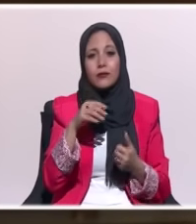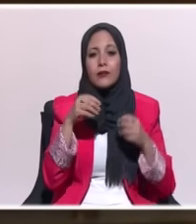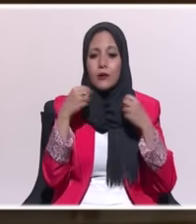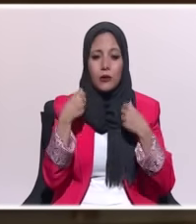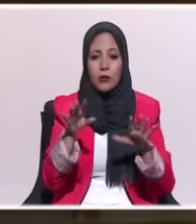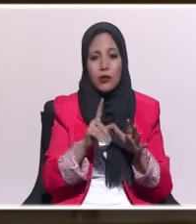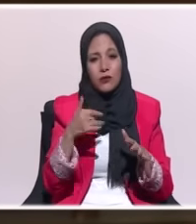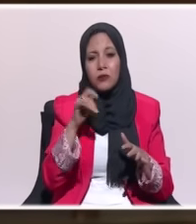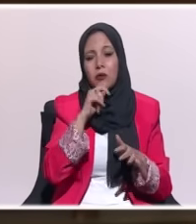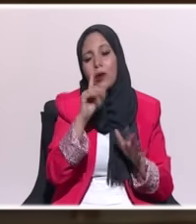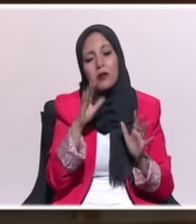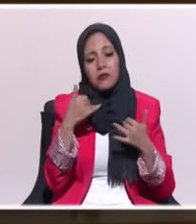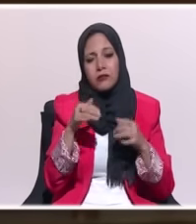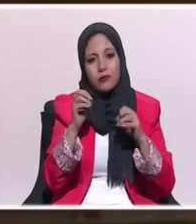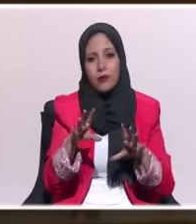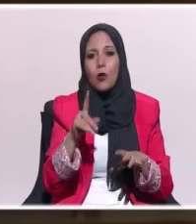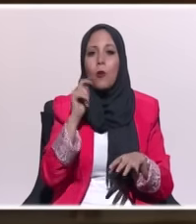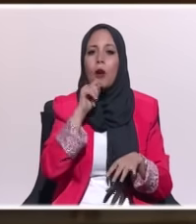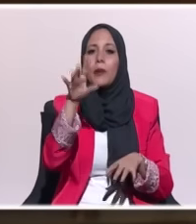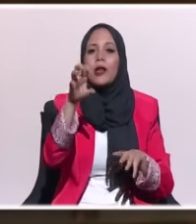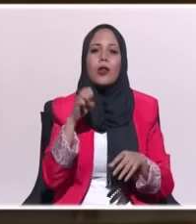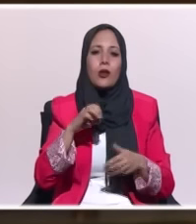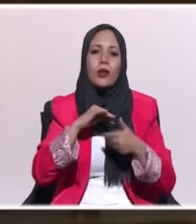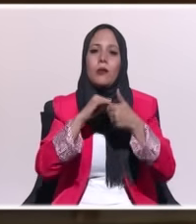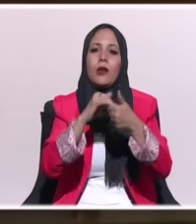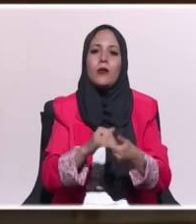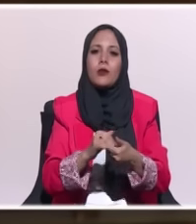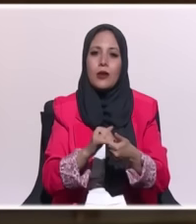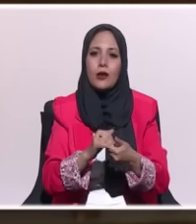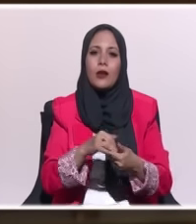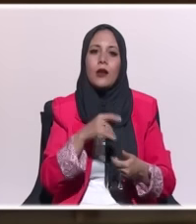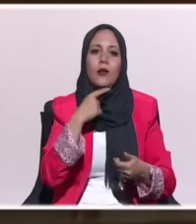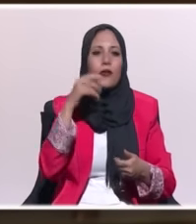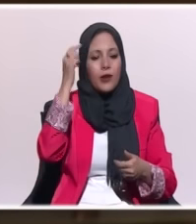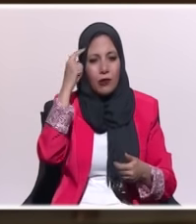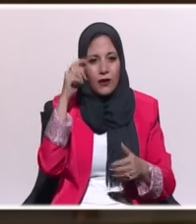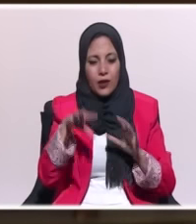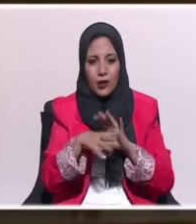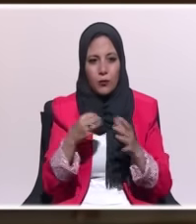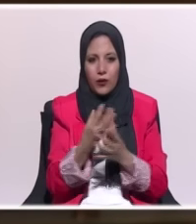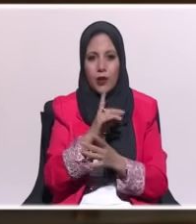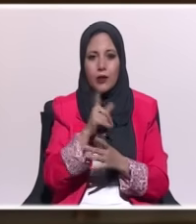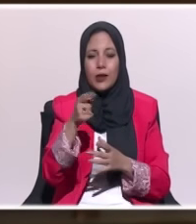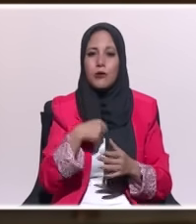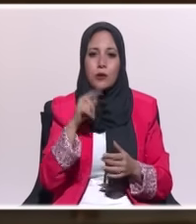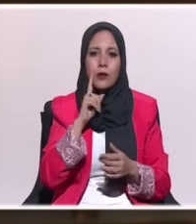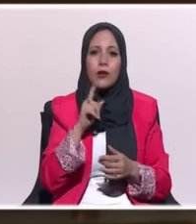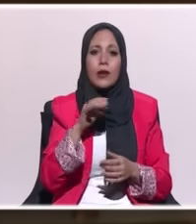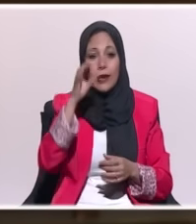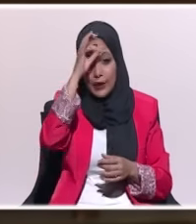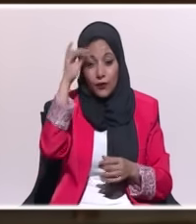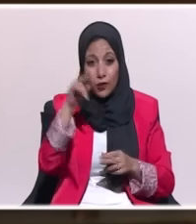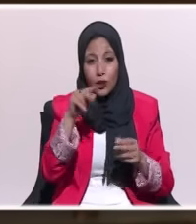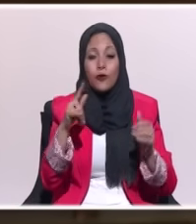الشارع ولا الست سيده مسؤوله على ان بنتها في لحظه من اللحظات عرفت انها مش بنتها. لكن في حاجه مشتركه،